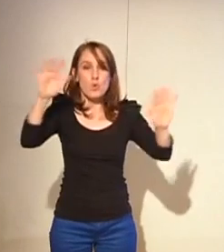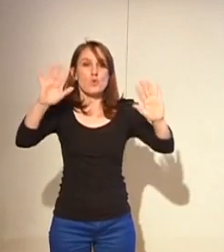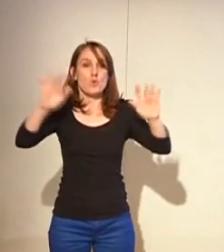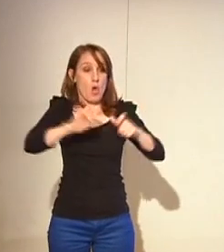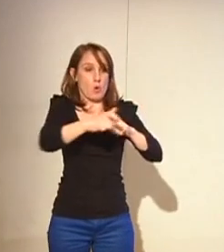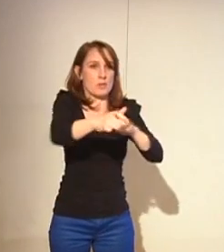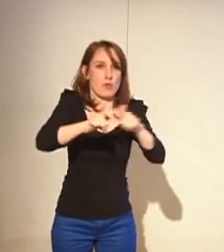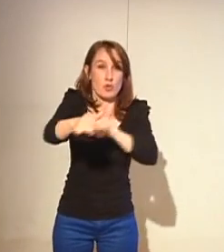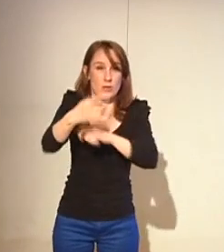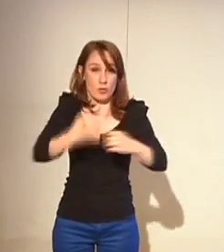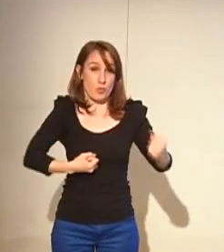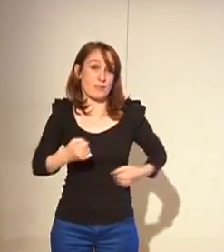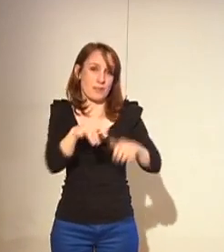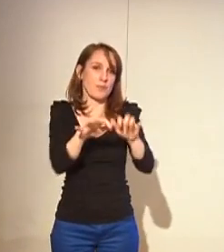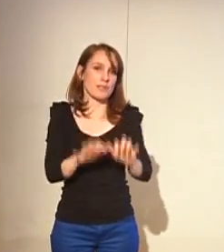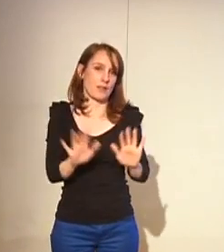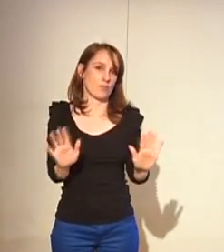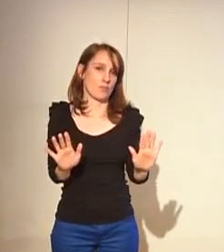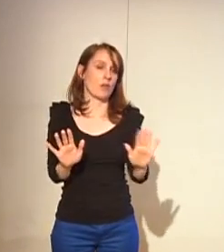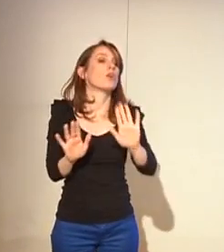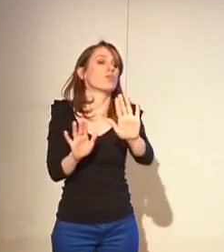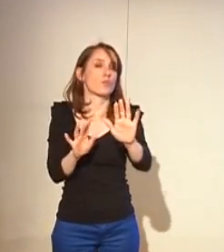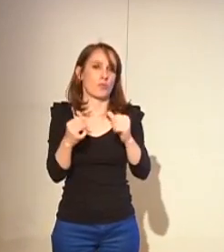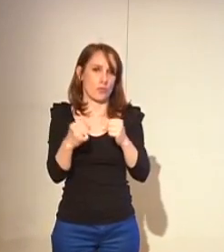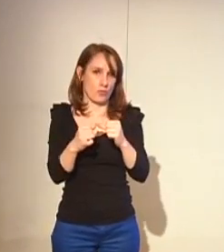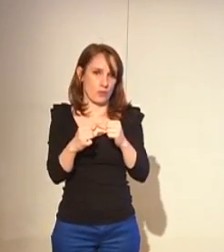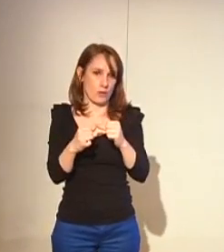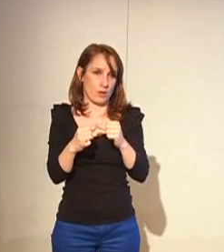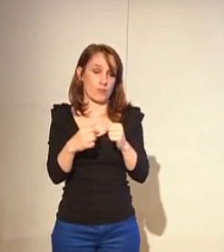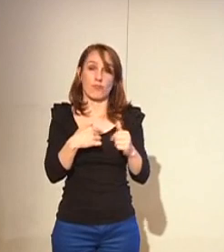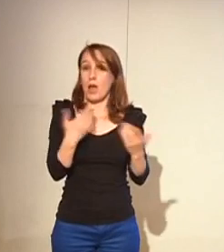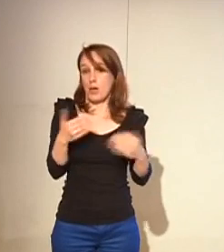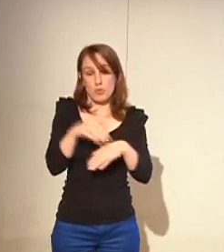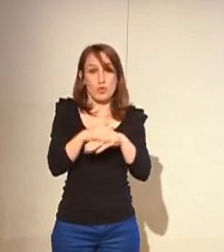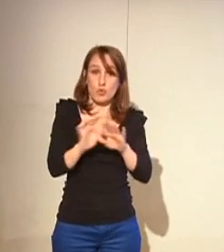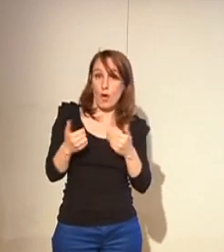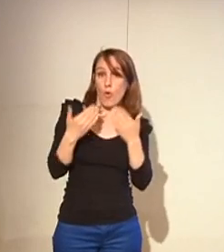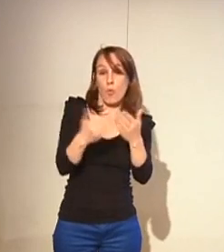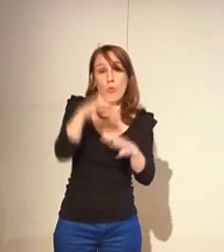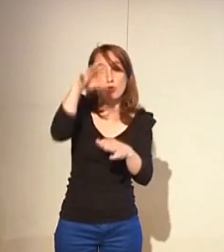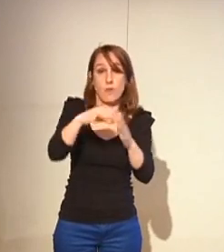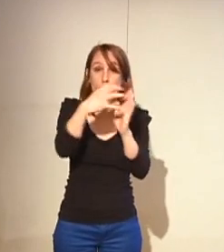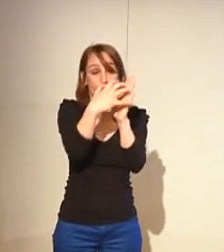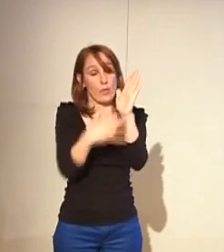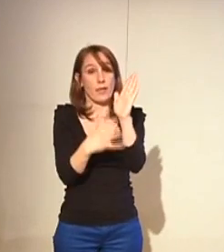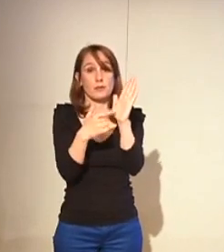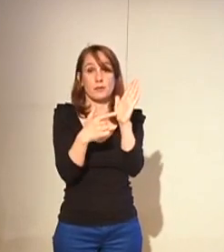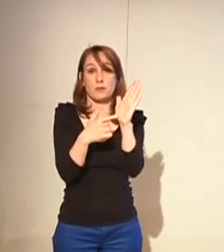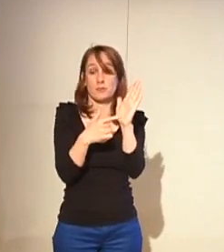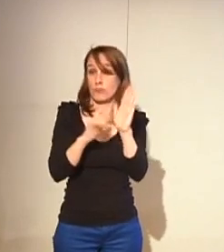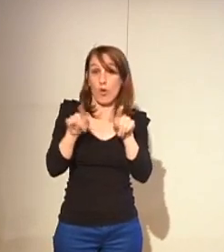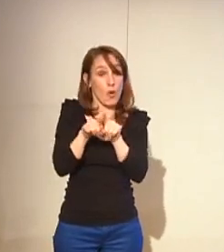ce cadre-là euh donc nous proposerons ce que nous soumettons là c'est le texte qui avait été soumis au vote de